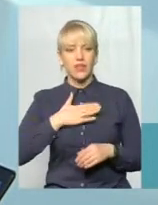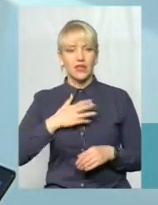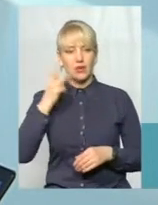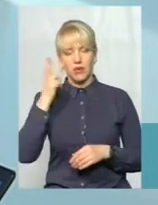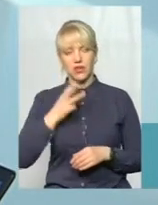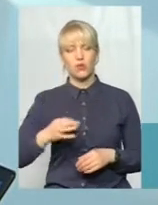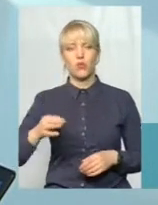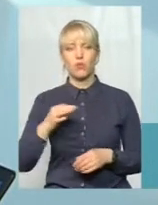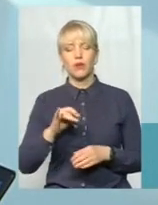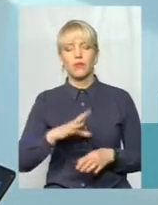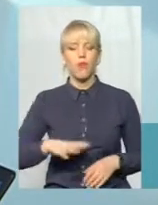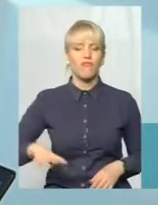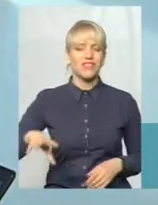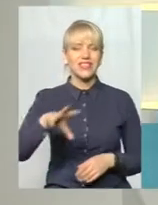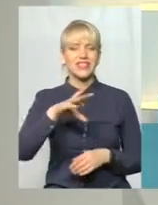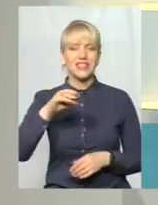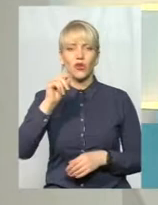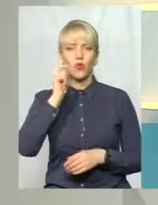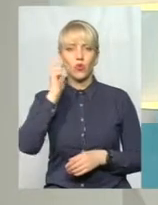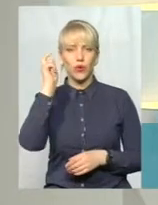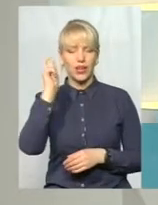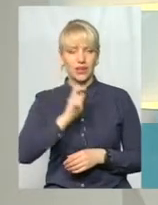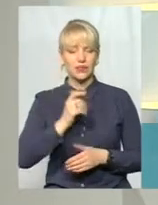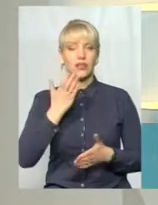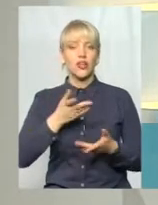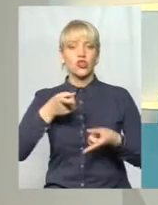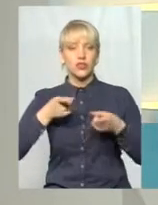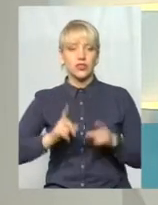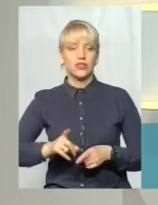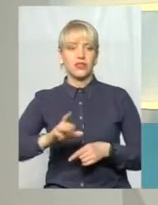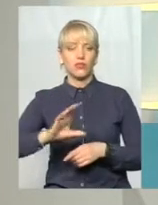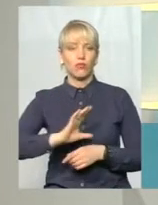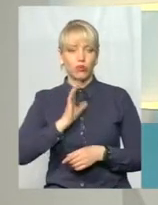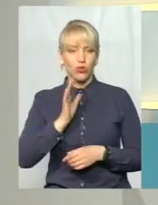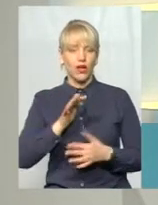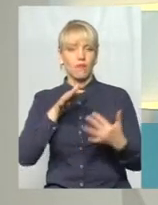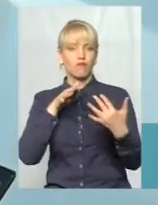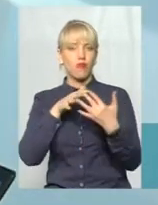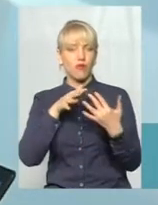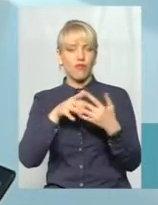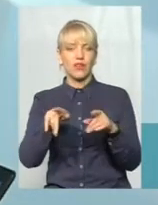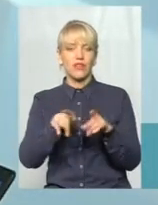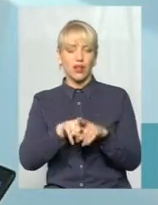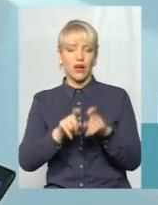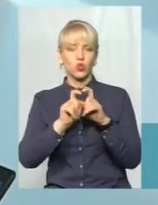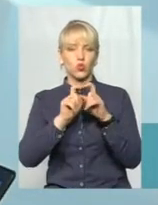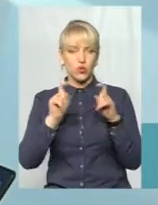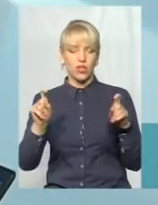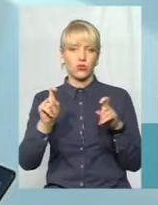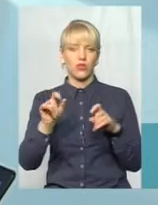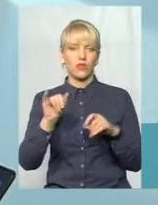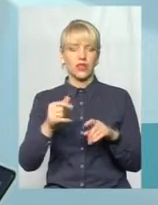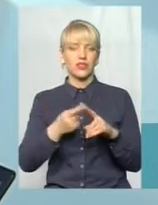область, іменно по всій території України, у нас здебільшого, якщо дійсно була бойова така обстановка і